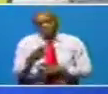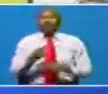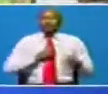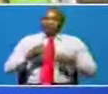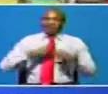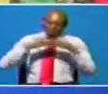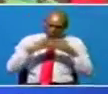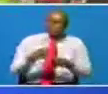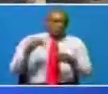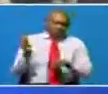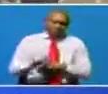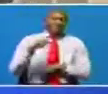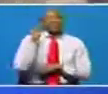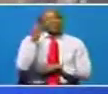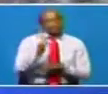Rwanda.